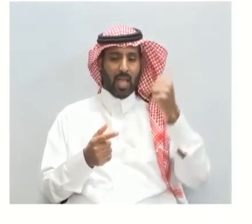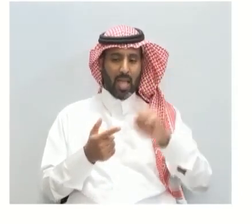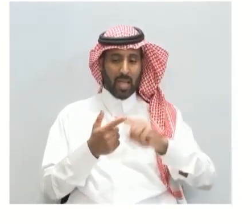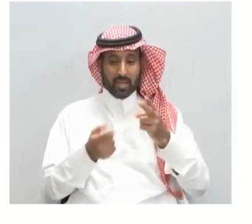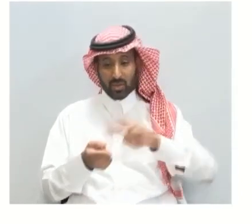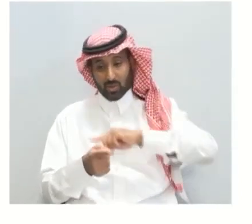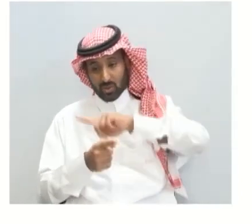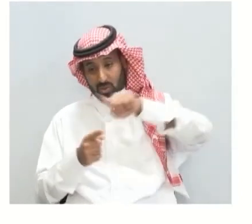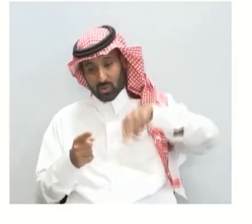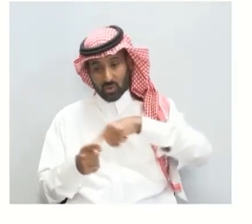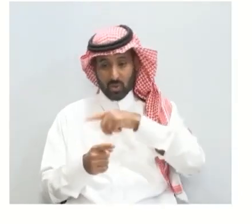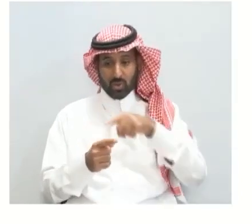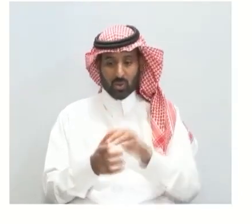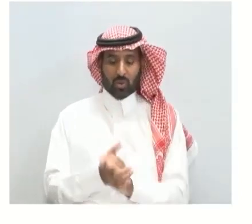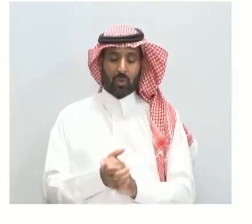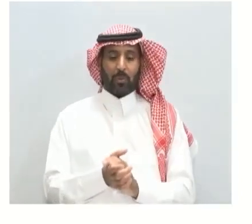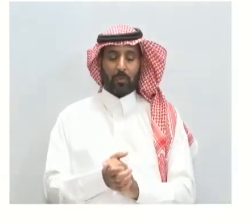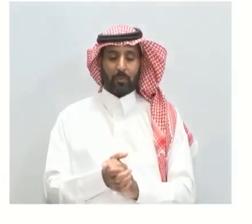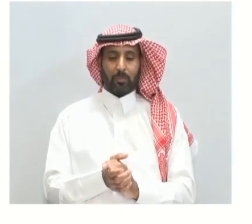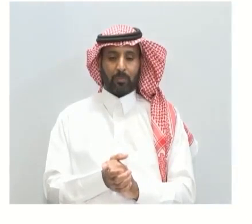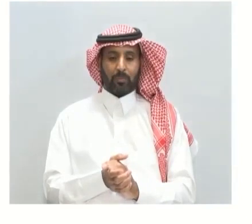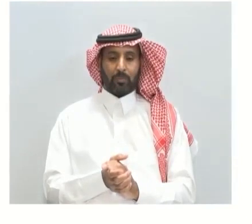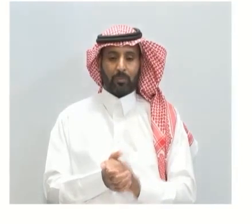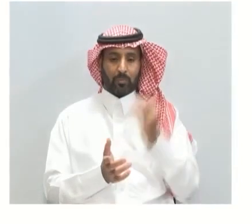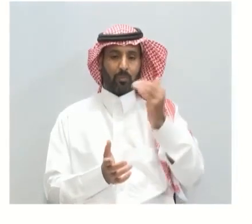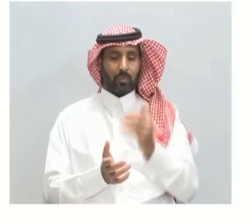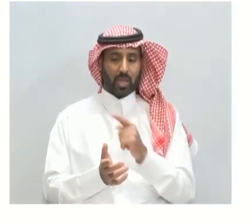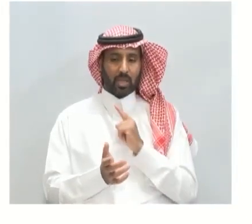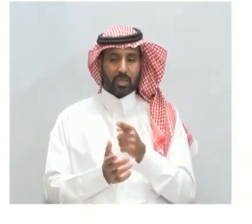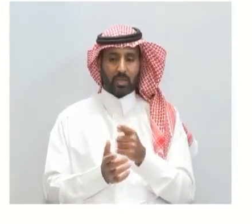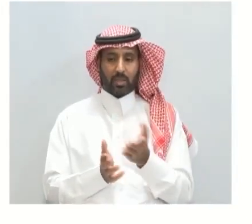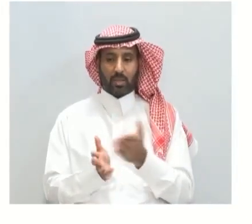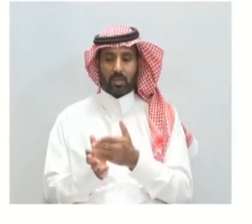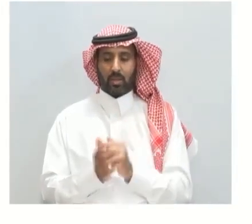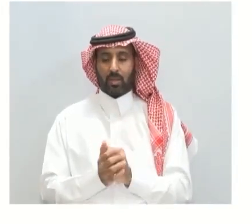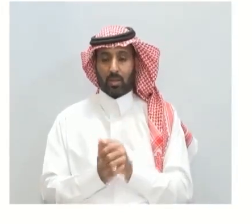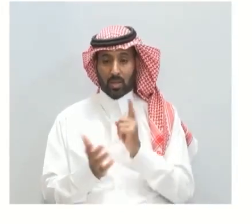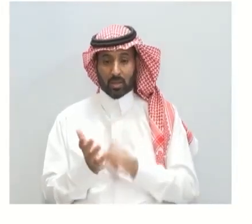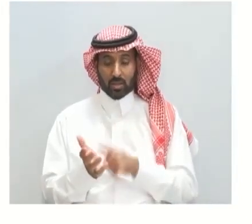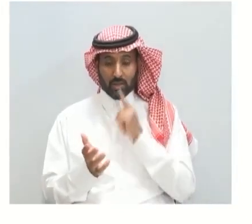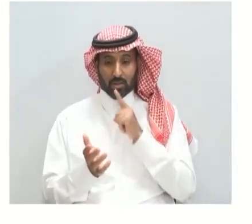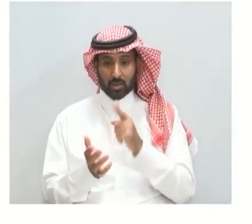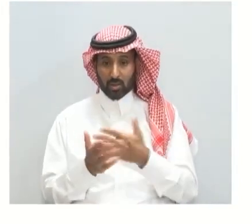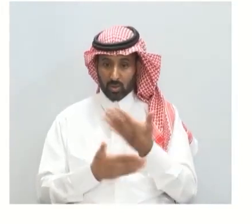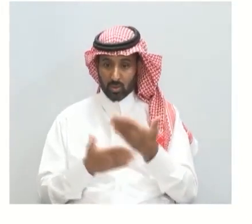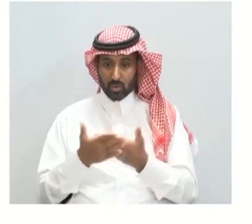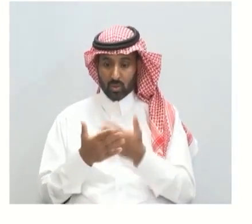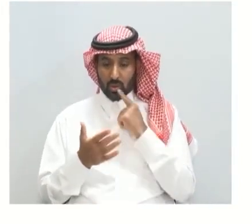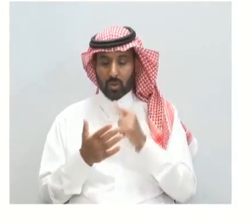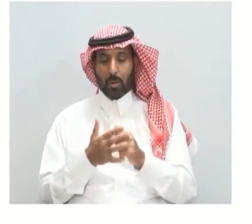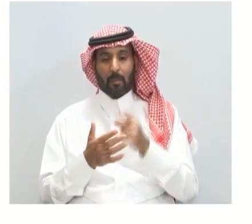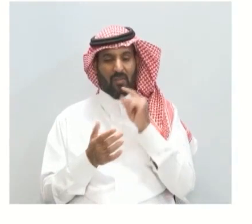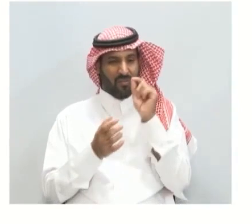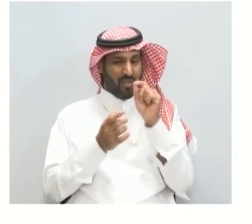لتستمر هذه الحلقه مثل ما ذكرت عندما اكدت لكم هذه العمليه تحدث ليفيت